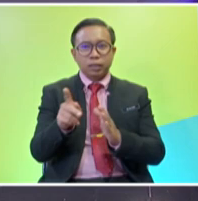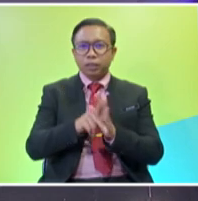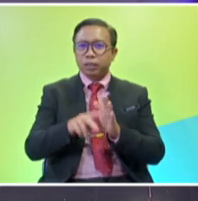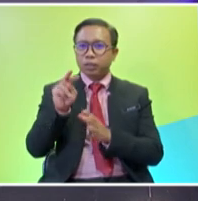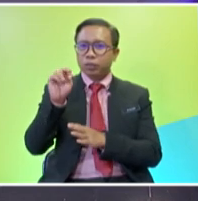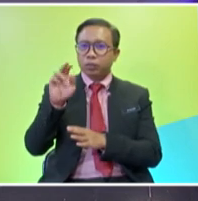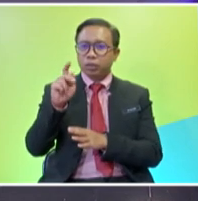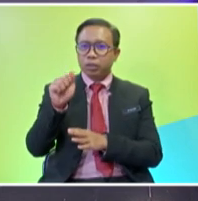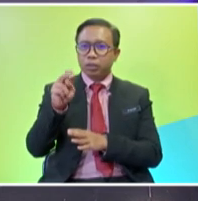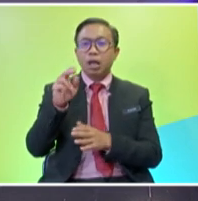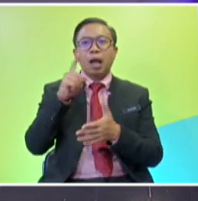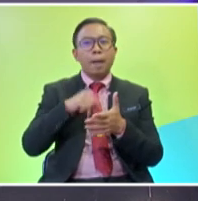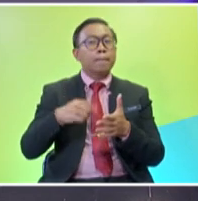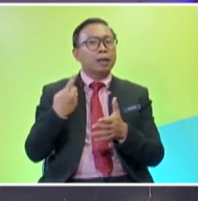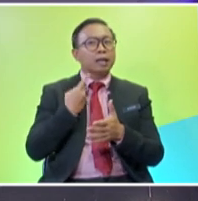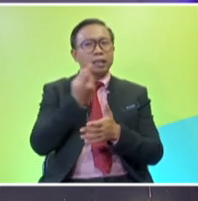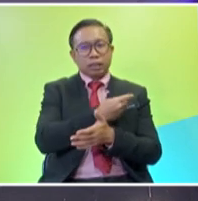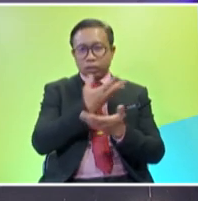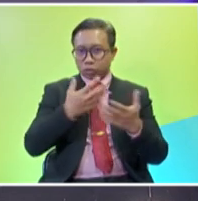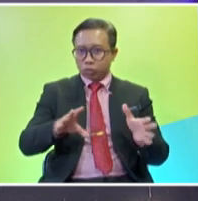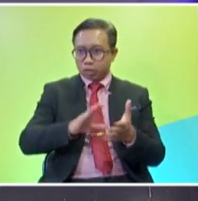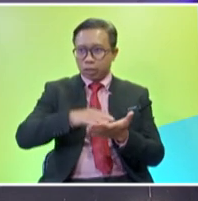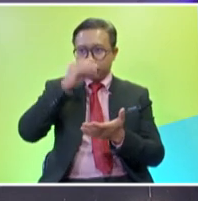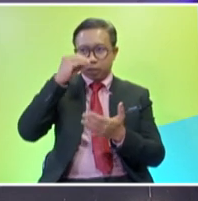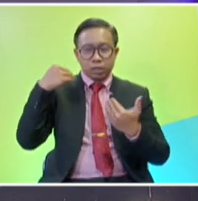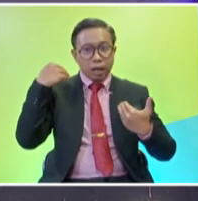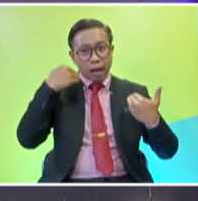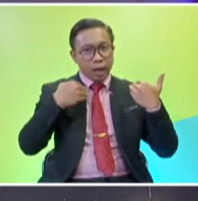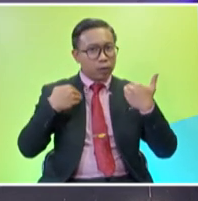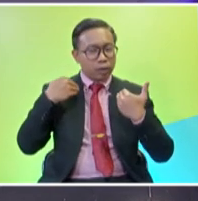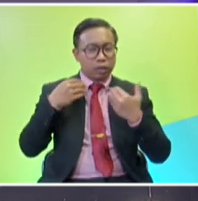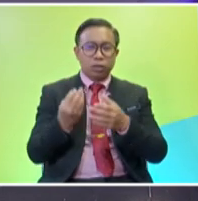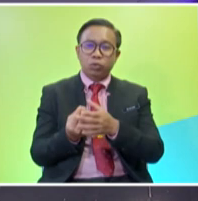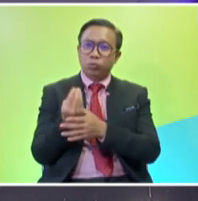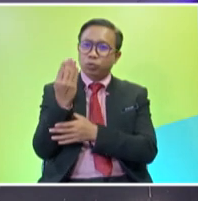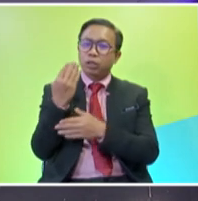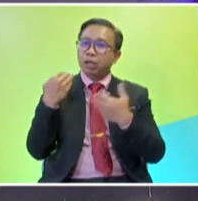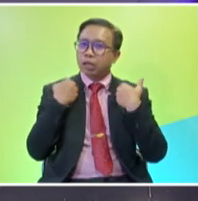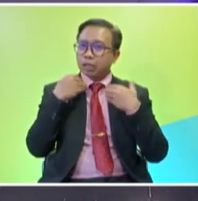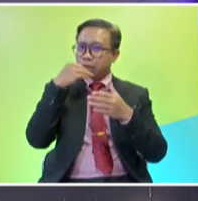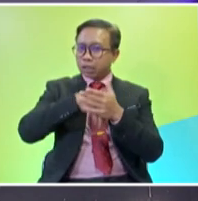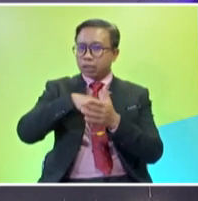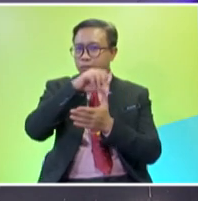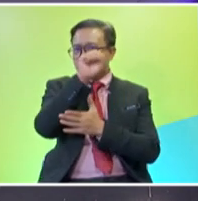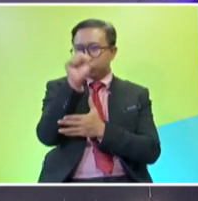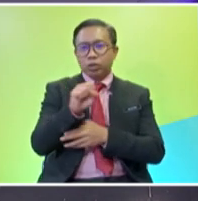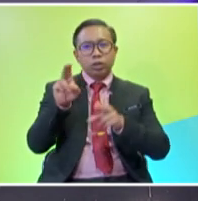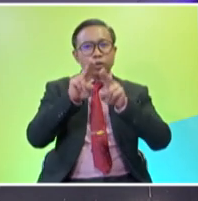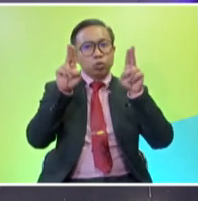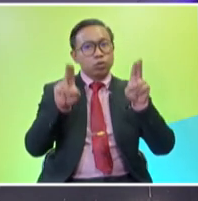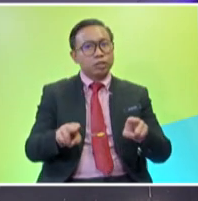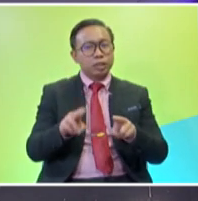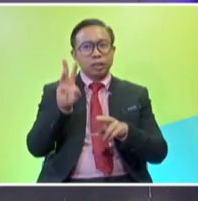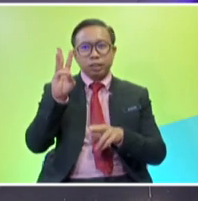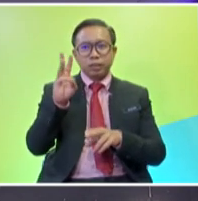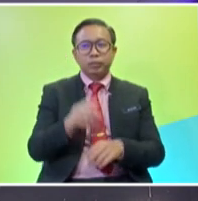Apa yang apa yang kita belajar hewan ke ataupun tumbuh-tumbuhan ini ada dalam soal dan uji Minda yang ke-6